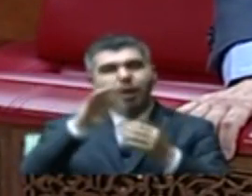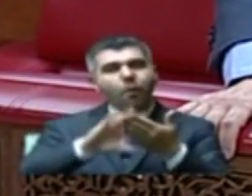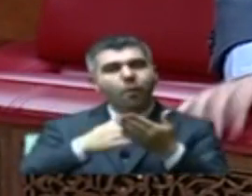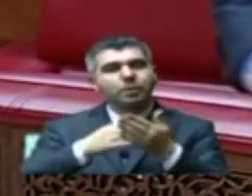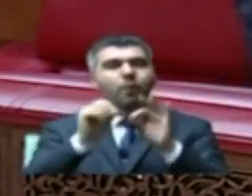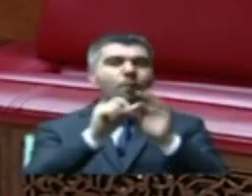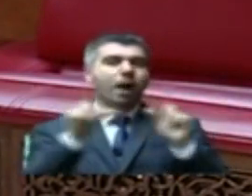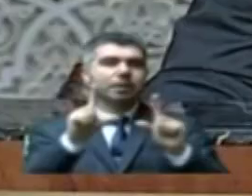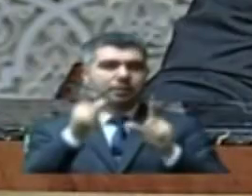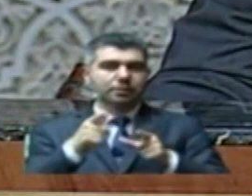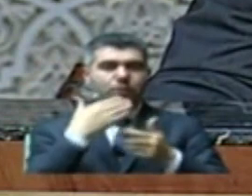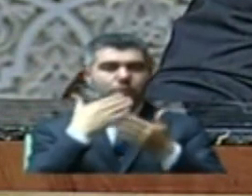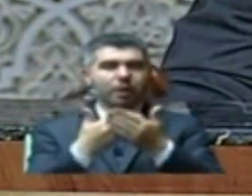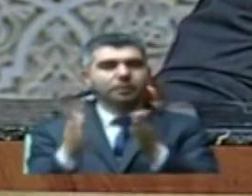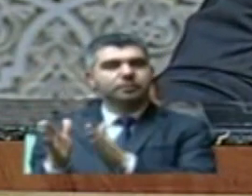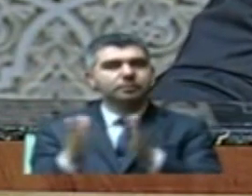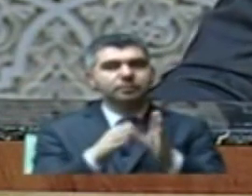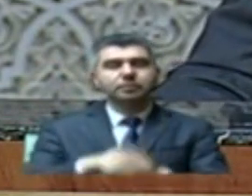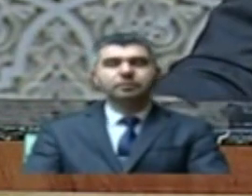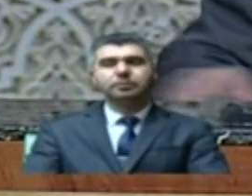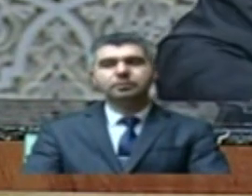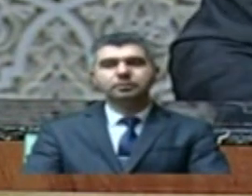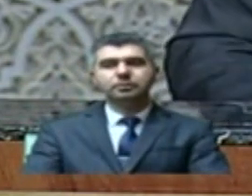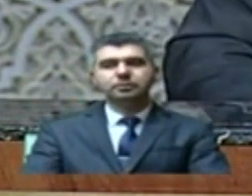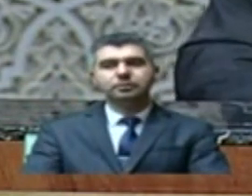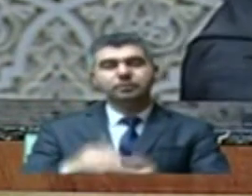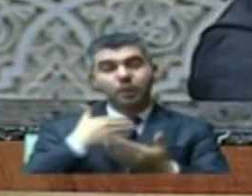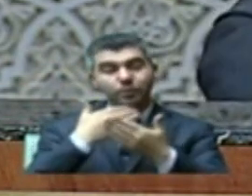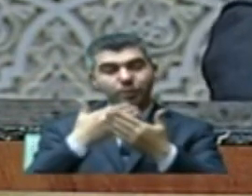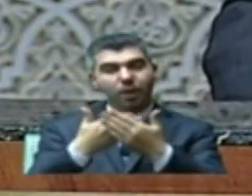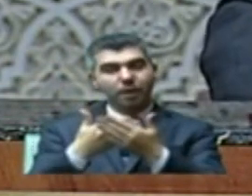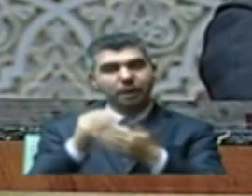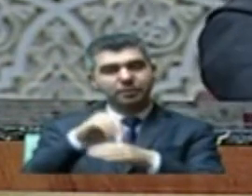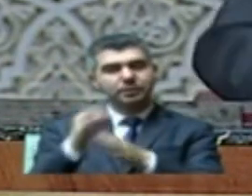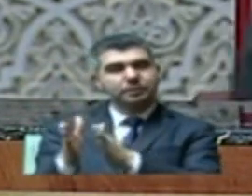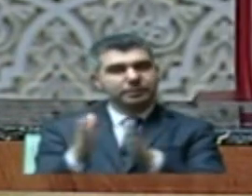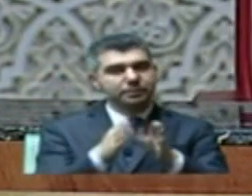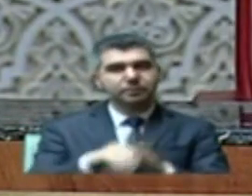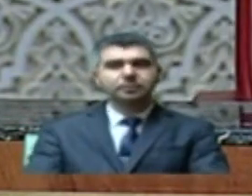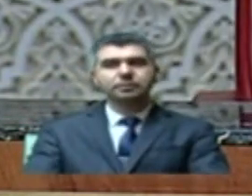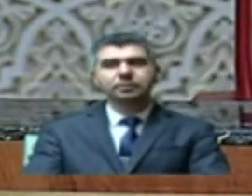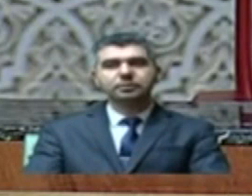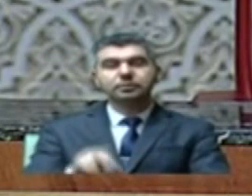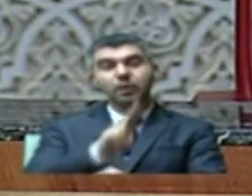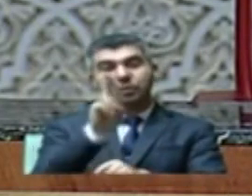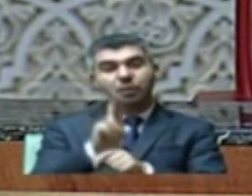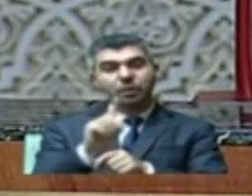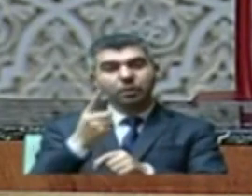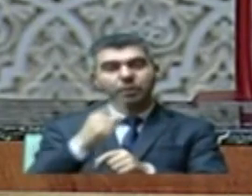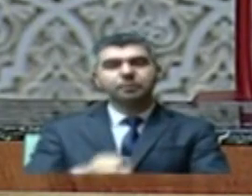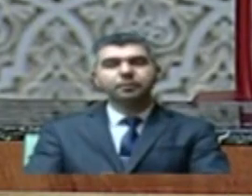التوضيحات اللازمة. شكرا. شكرا سيد كاتب الدولة، ونشكركم على مساهمتكم في هذه الجلسة، وننتقل للسؤال الأول الموجه